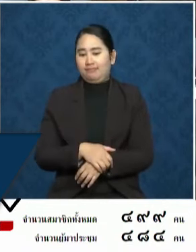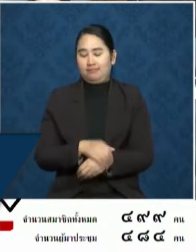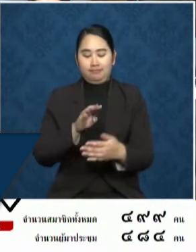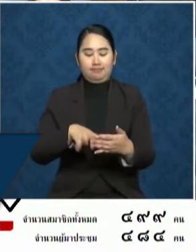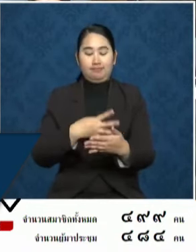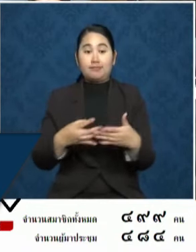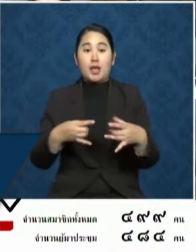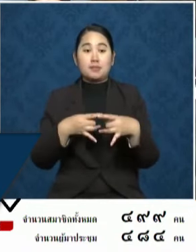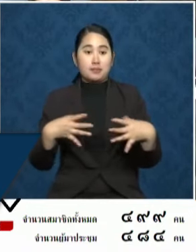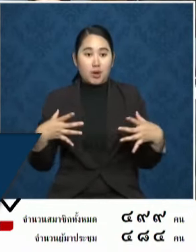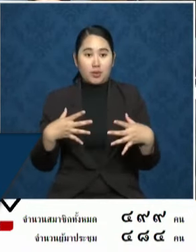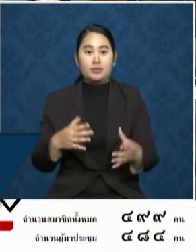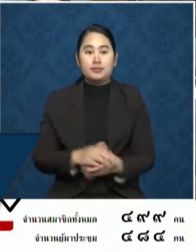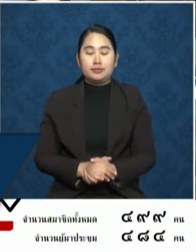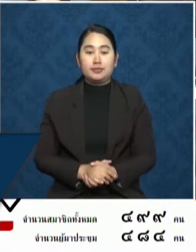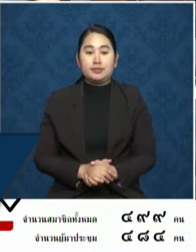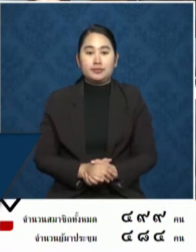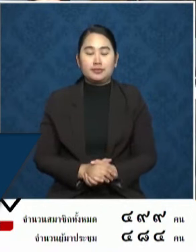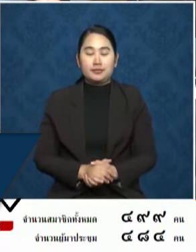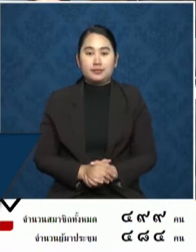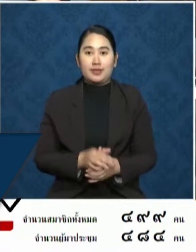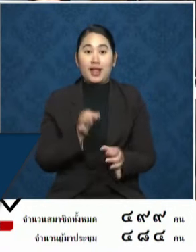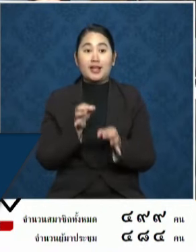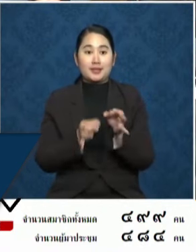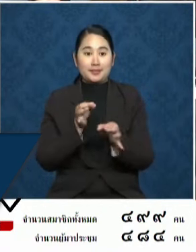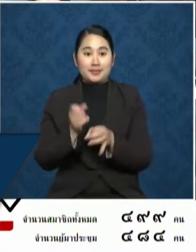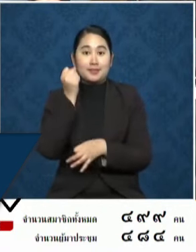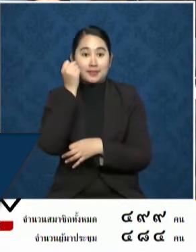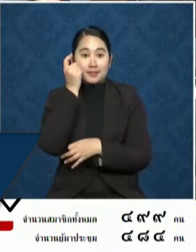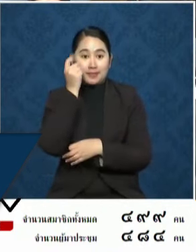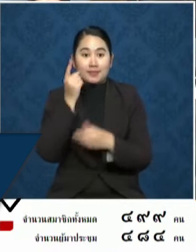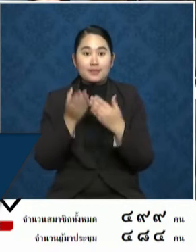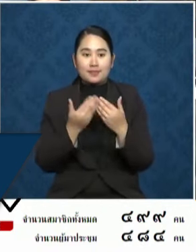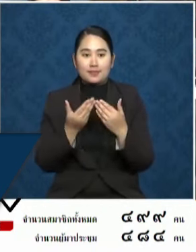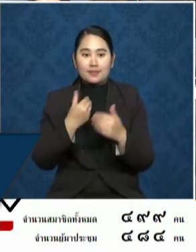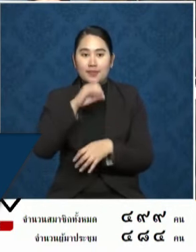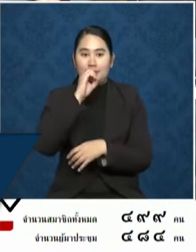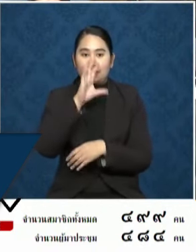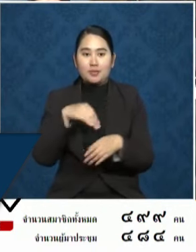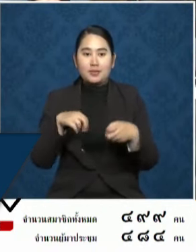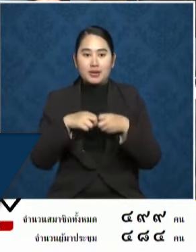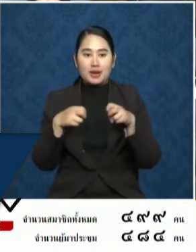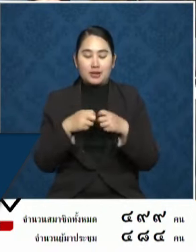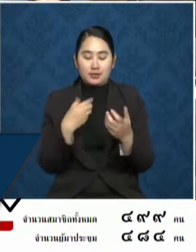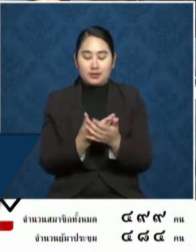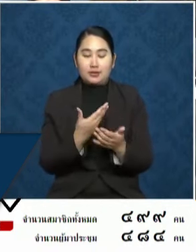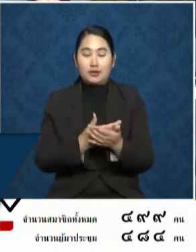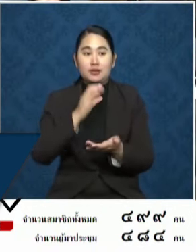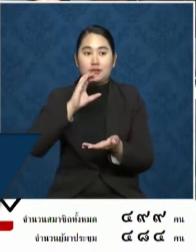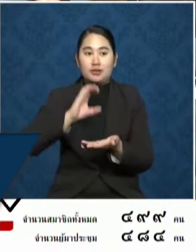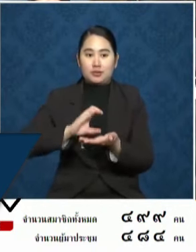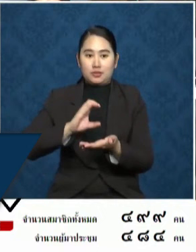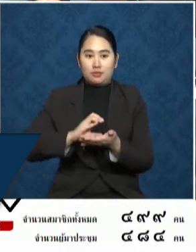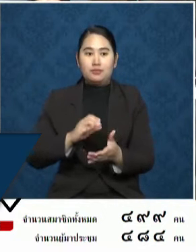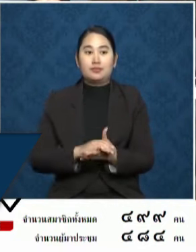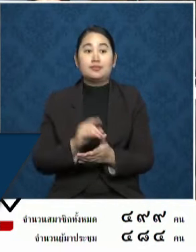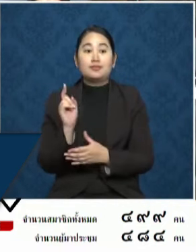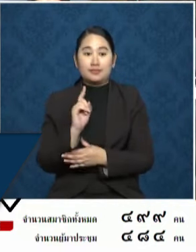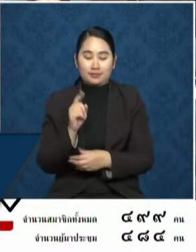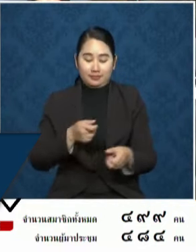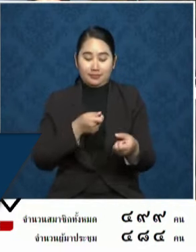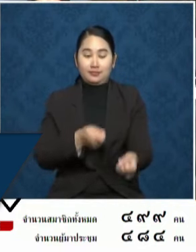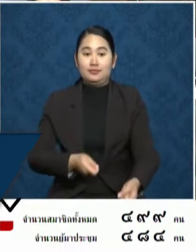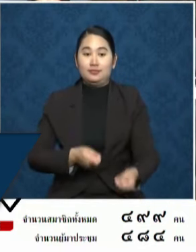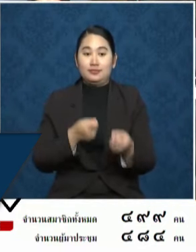ครับเพื่อให้เข้าใจง่ายๆครับท่านประธานผมขอแบ่งปัญหาของงบประมาณเพื่อการจัดการน้ำในภาคการ